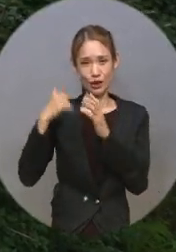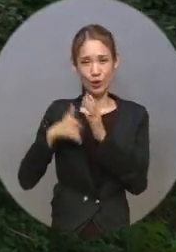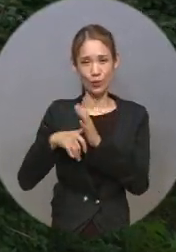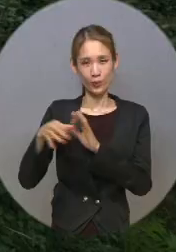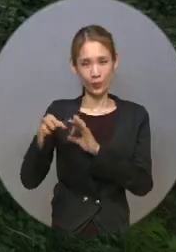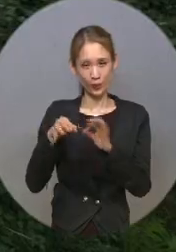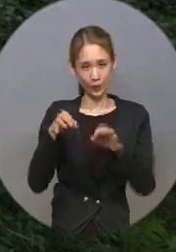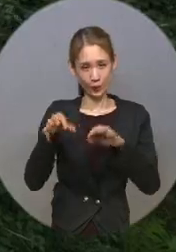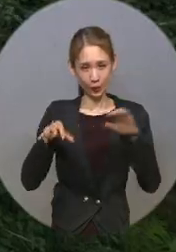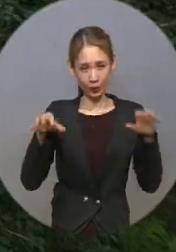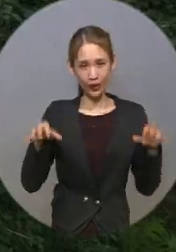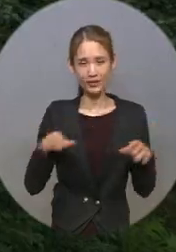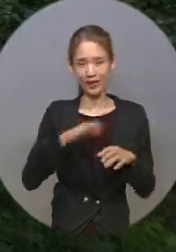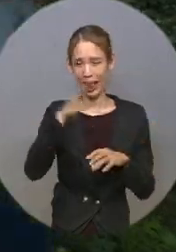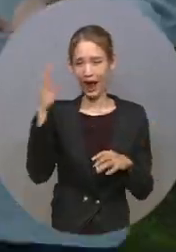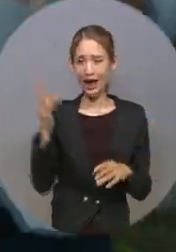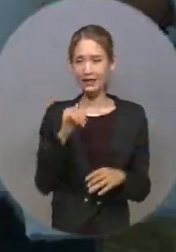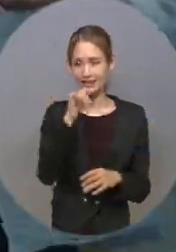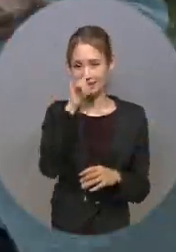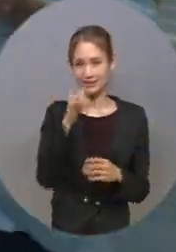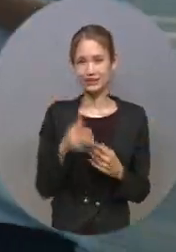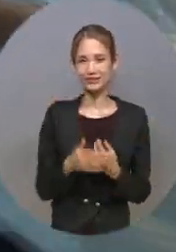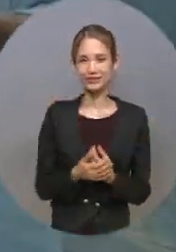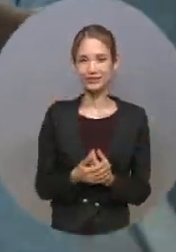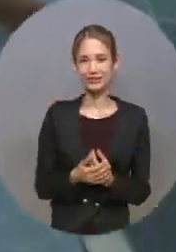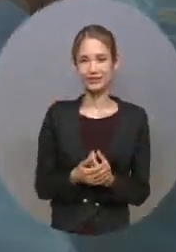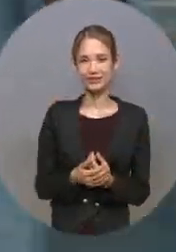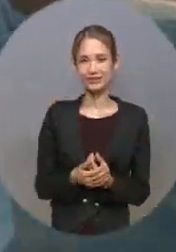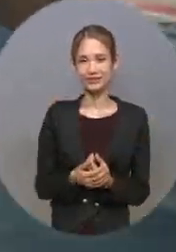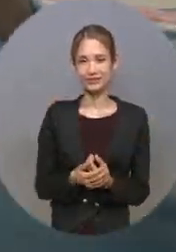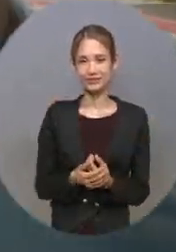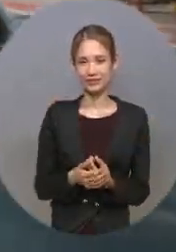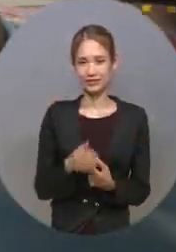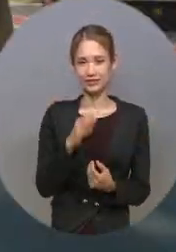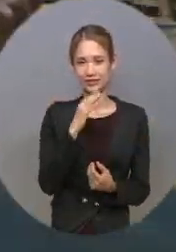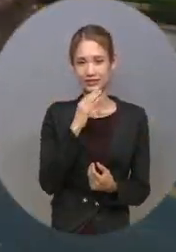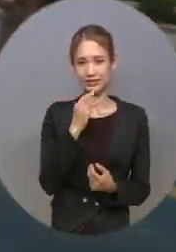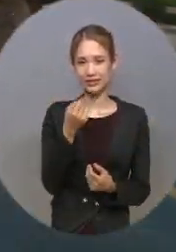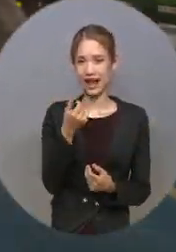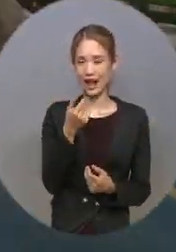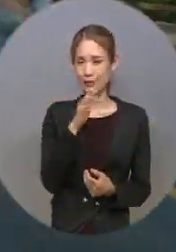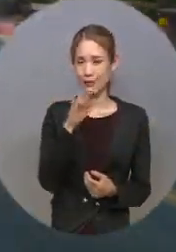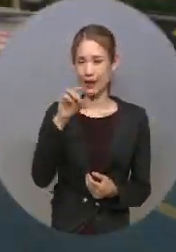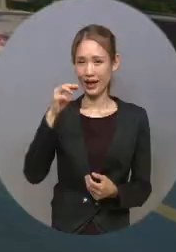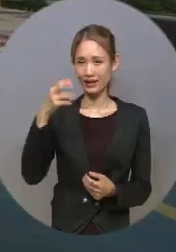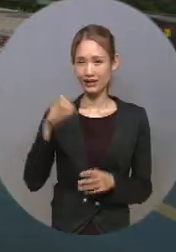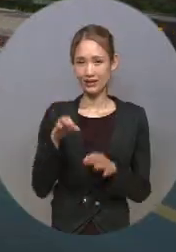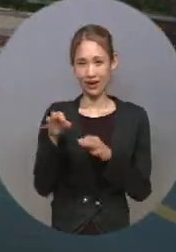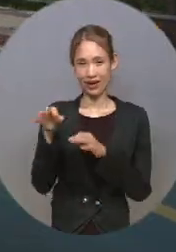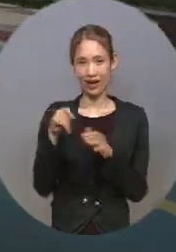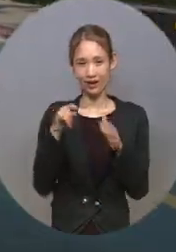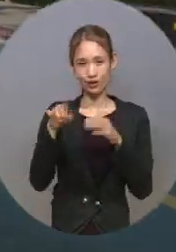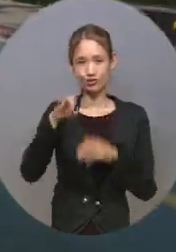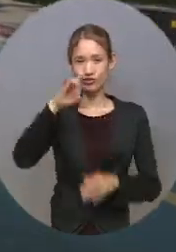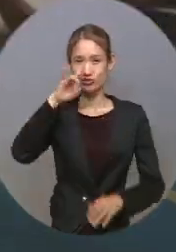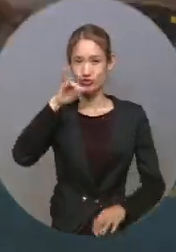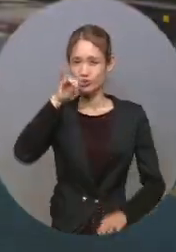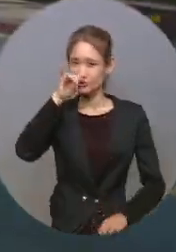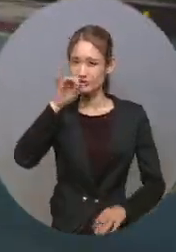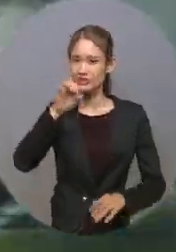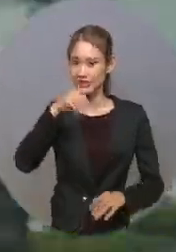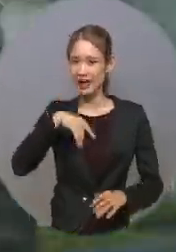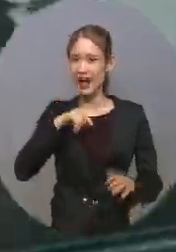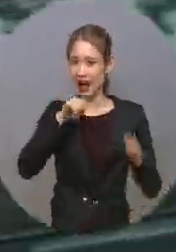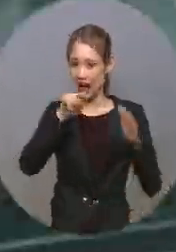커피 가게 뭐 다 있으니까 정말 작은 베를린에 와 있는 것 같아요. 가다가 궁금한 데 있으면 그냥 들어가면 돼요.